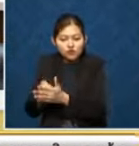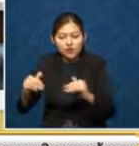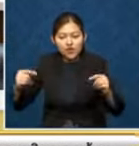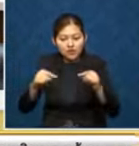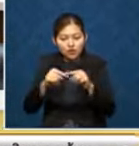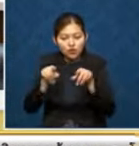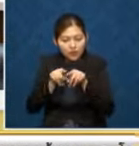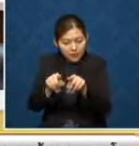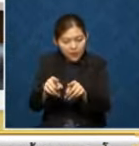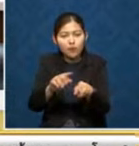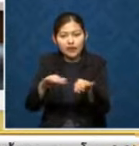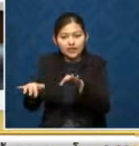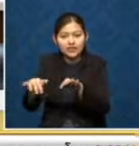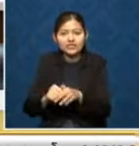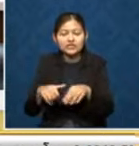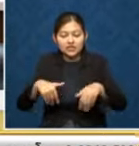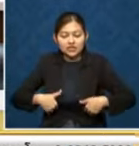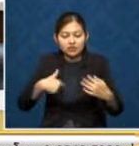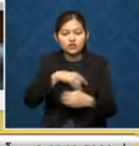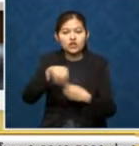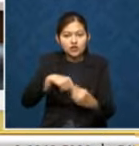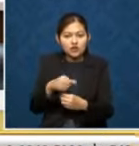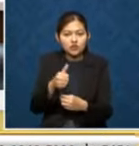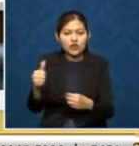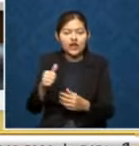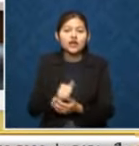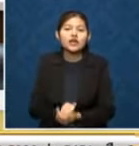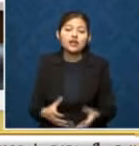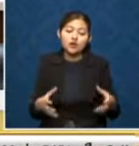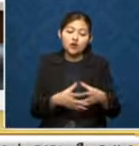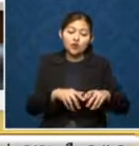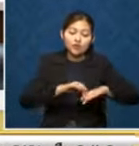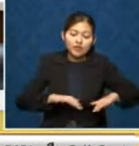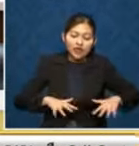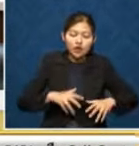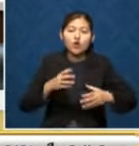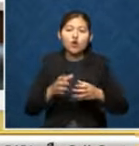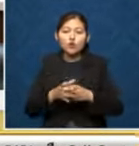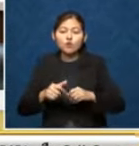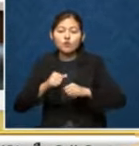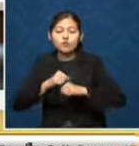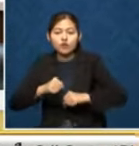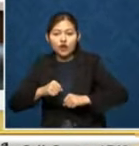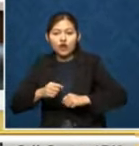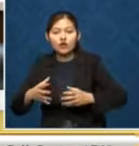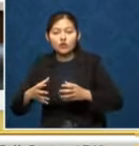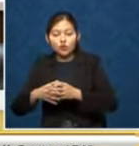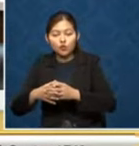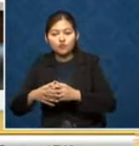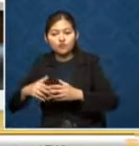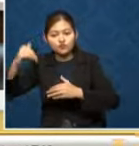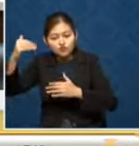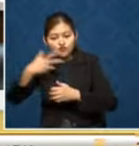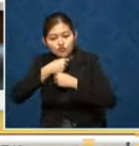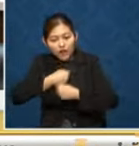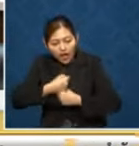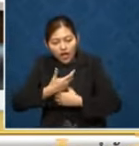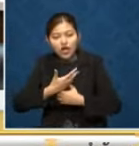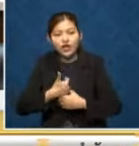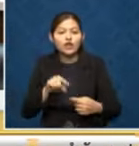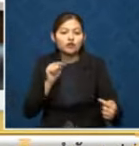สวัสดิการที่ครอบคลุมทุกเพศทุกกลุ่มทุกวัยไม่ว่าจะเป็นด้านการศึกษาพยาาบาลและการดูแลผู้สูงอายุ